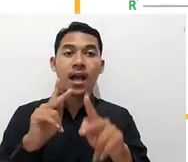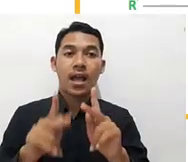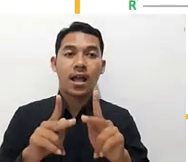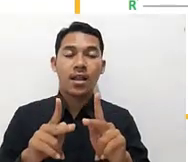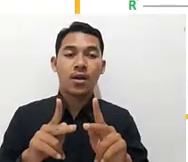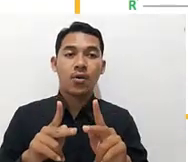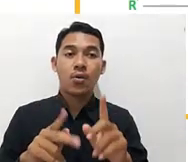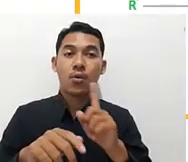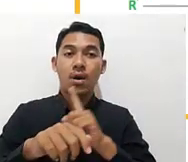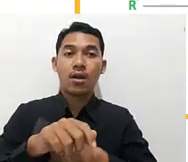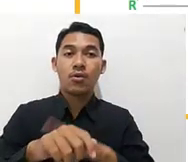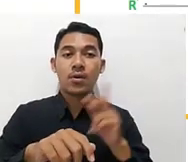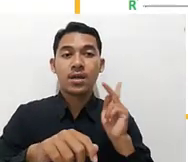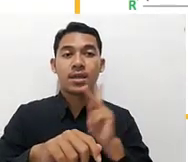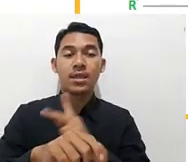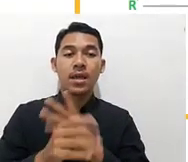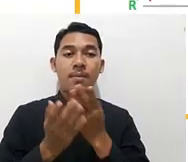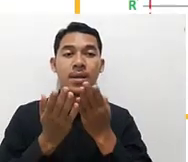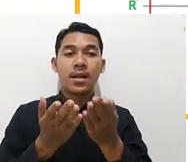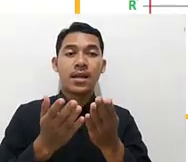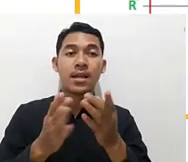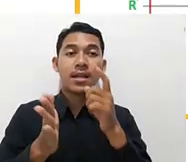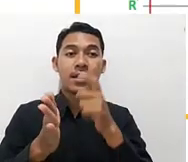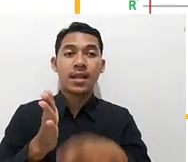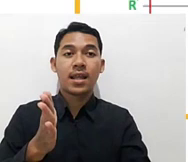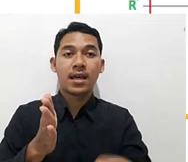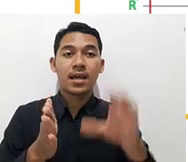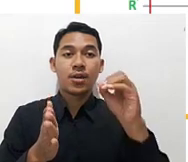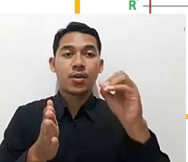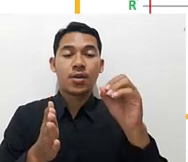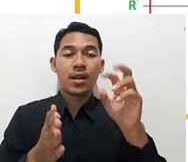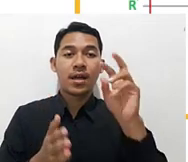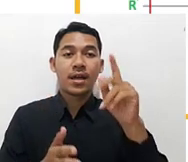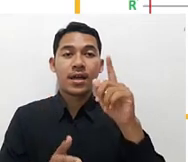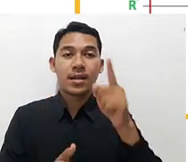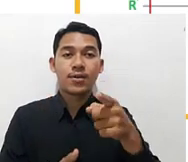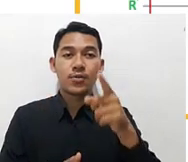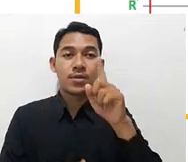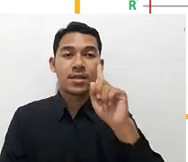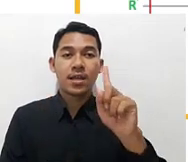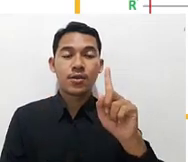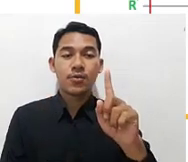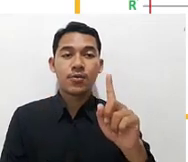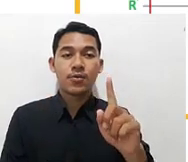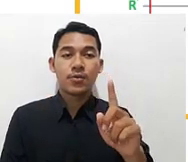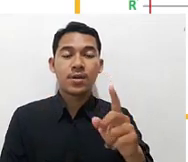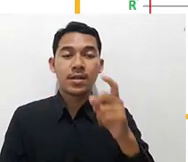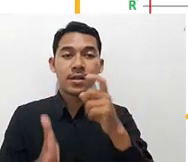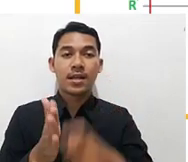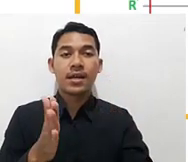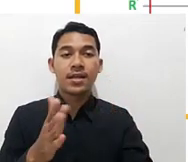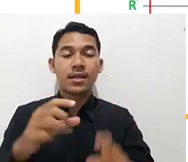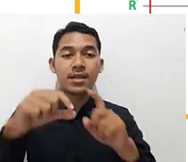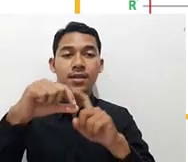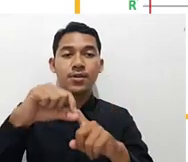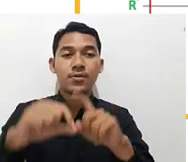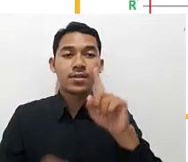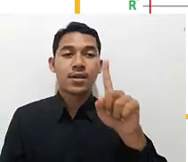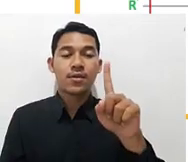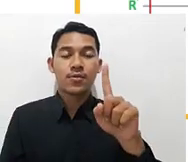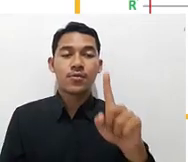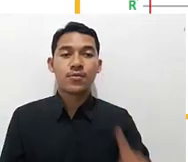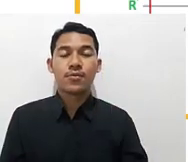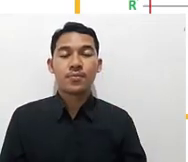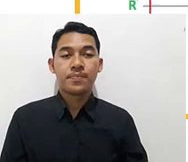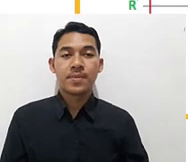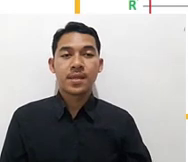misalkan set kita berikan nilai 0, R-nya kita kasih nilai 1 gitu ya. Nah, sesuai di sini gitu tuh. Nah, maka nanti Q1 Q yang ini